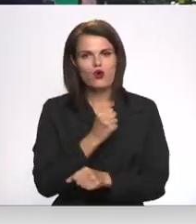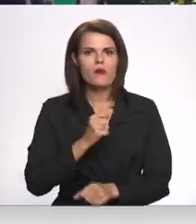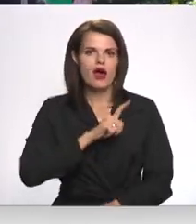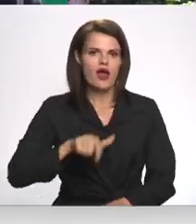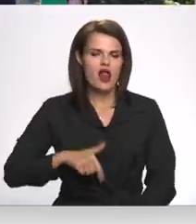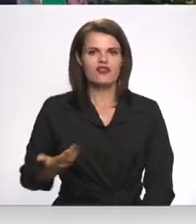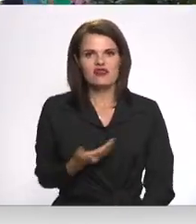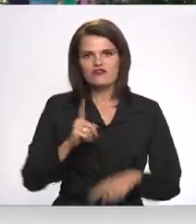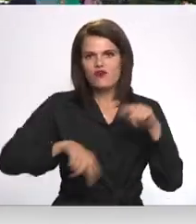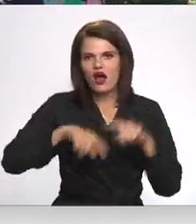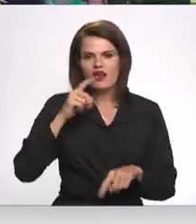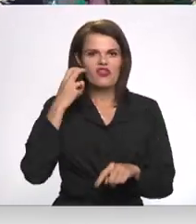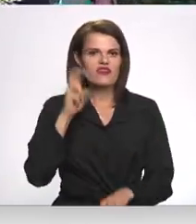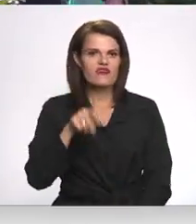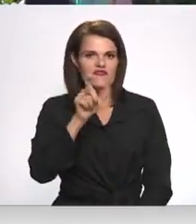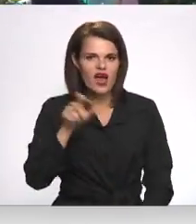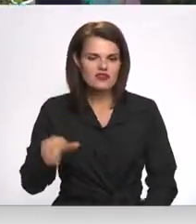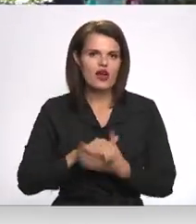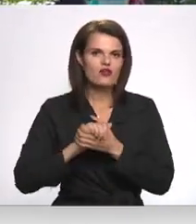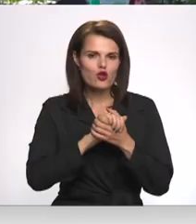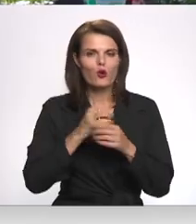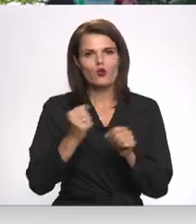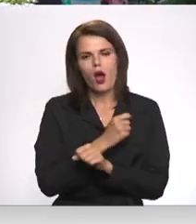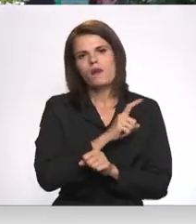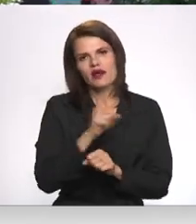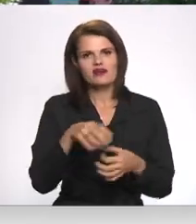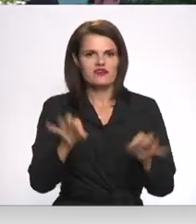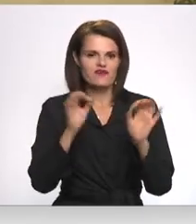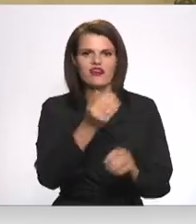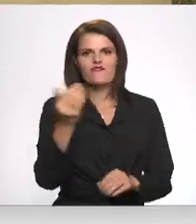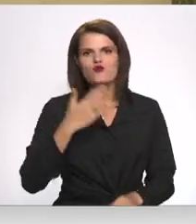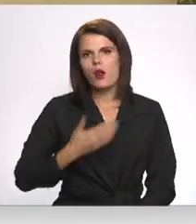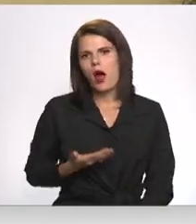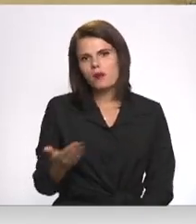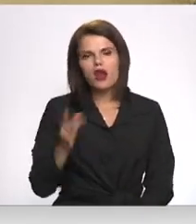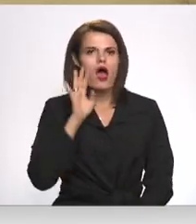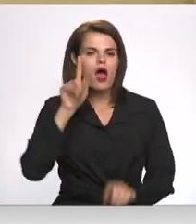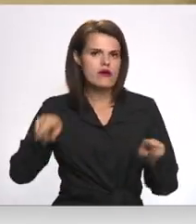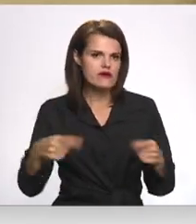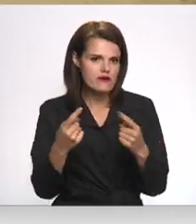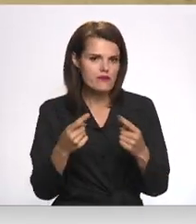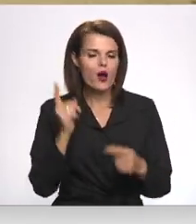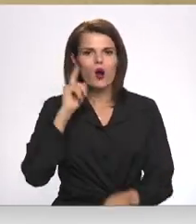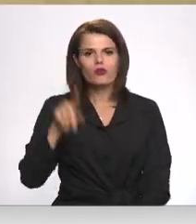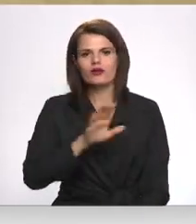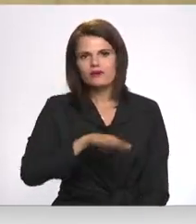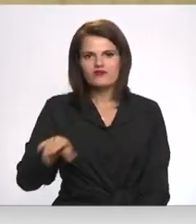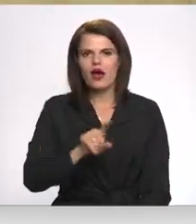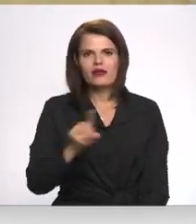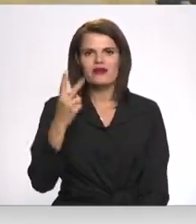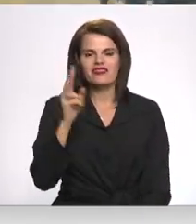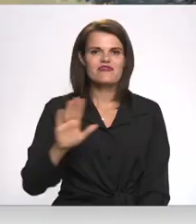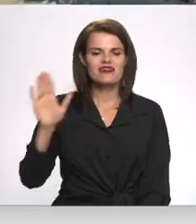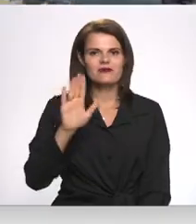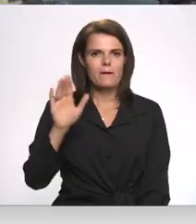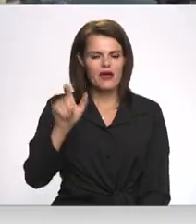vecāki, radi un draugi, un tomēr arī rūp viņu labklājību un kā viņiem iesnākotnē. Protams, bērniem ir divpilsonības un bērni